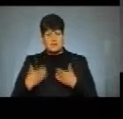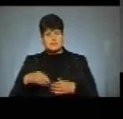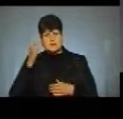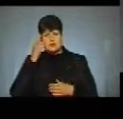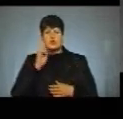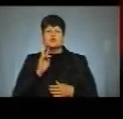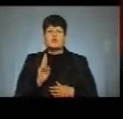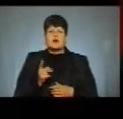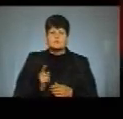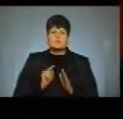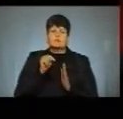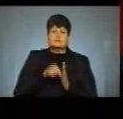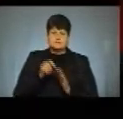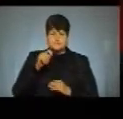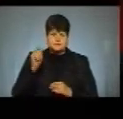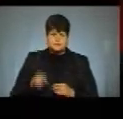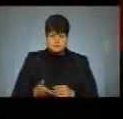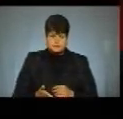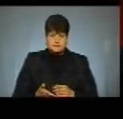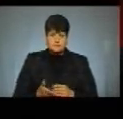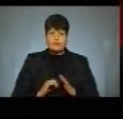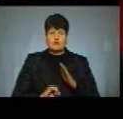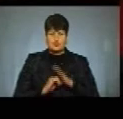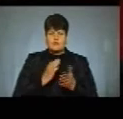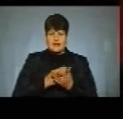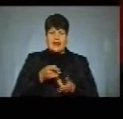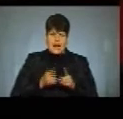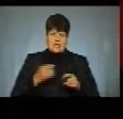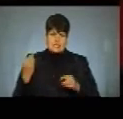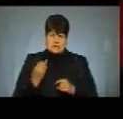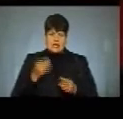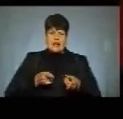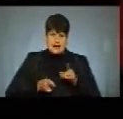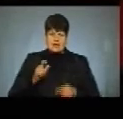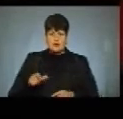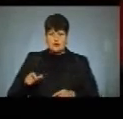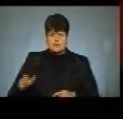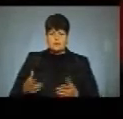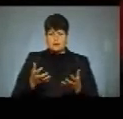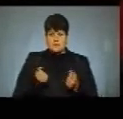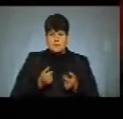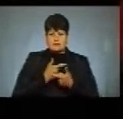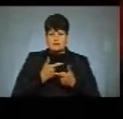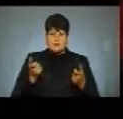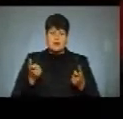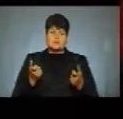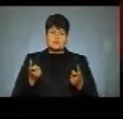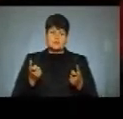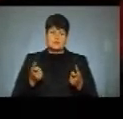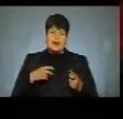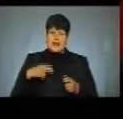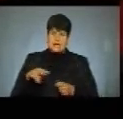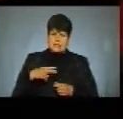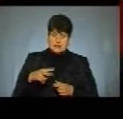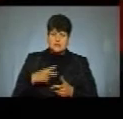потрапив на передову. В основу сценарію покладені реальні історії про реальних людей. Ми черпали інформацію з